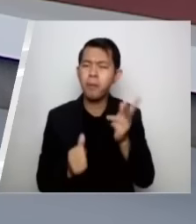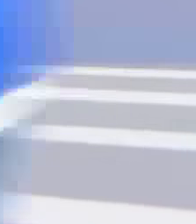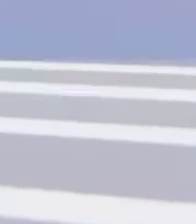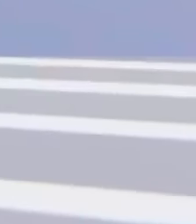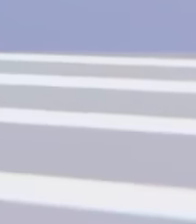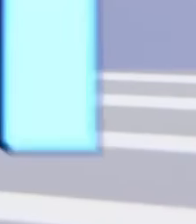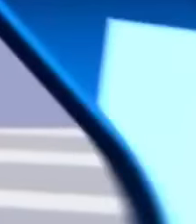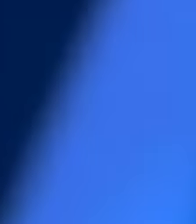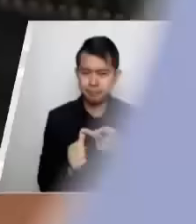Wahe.